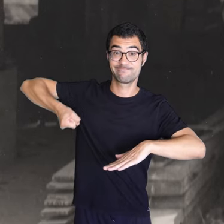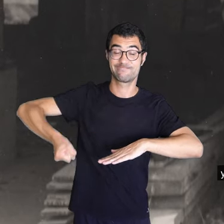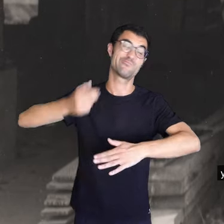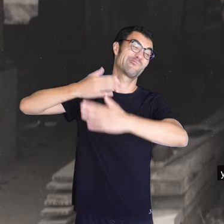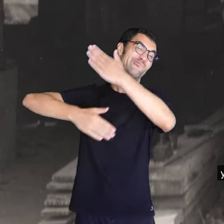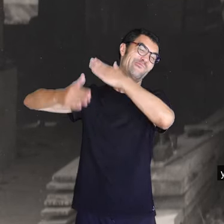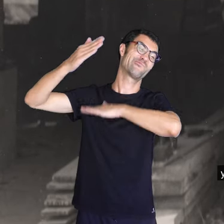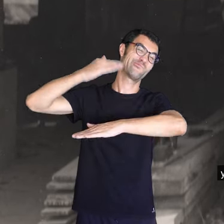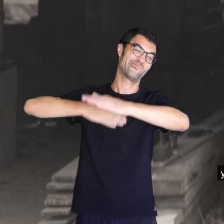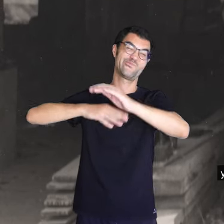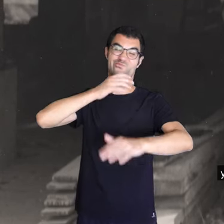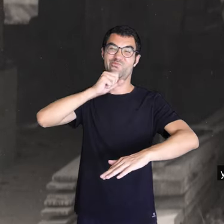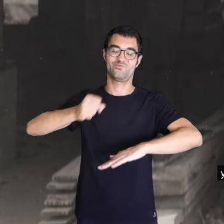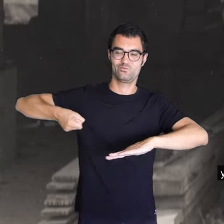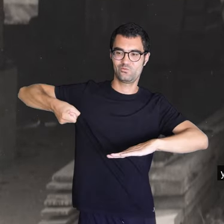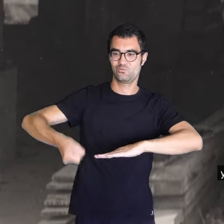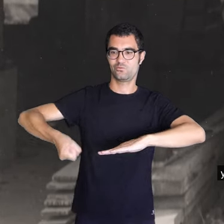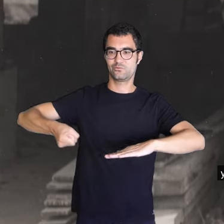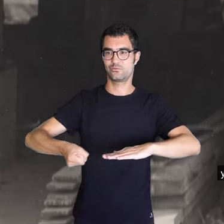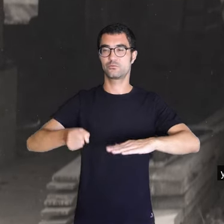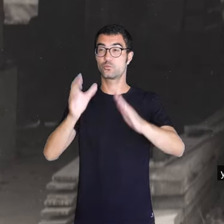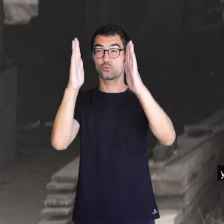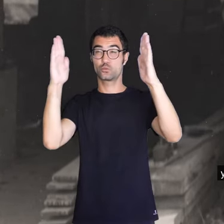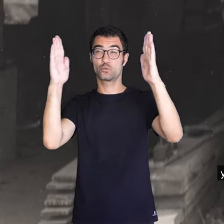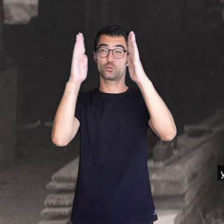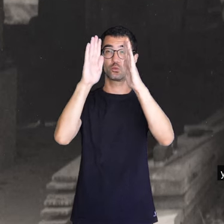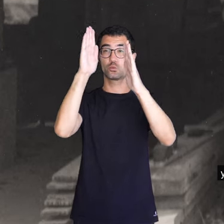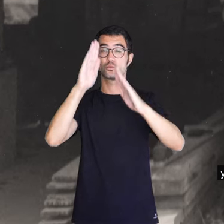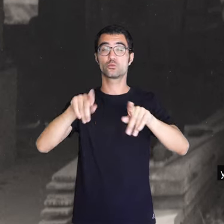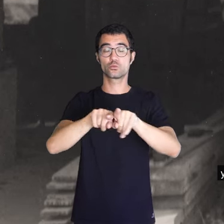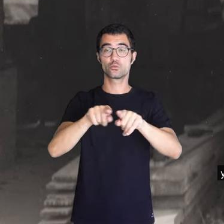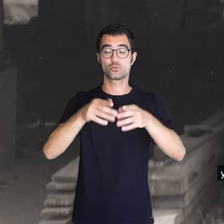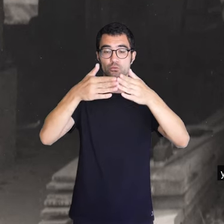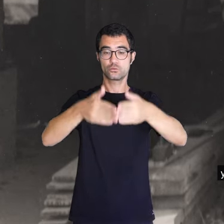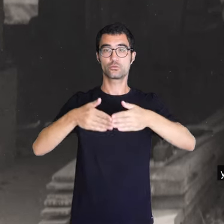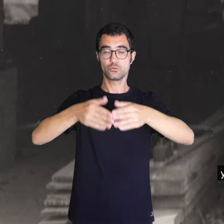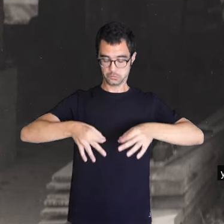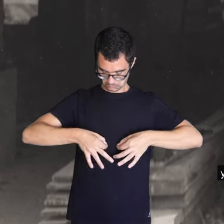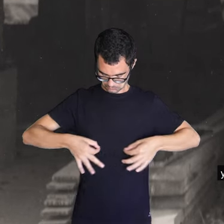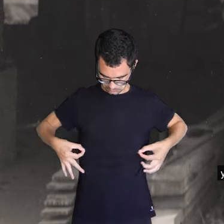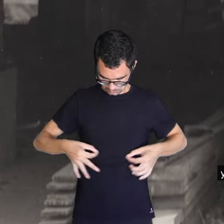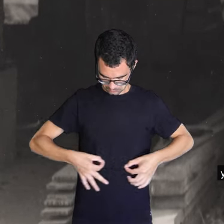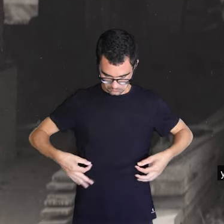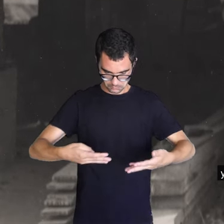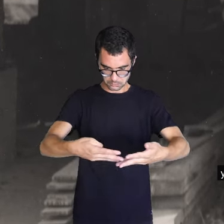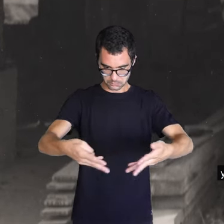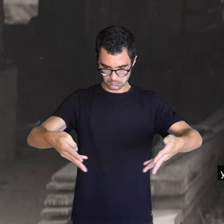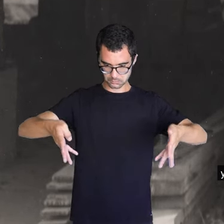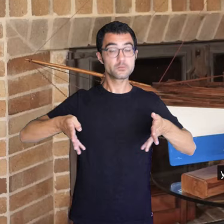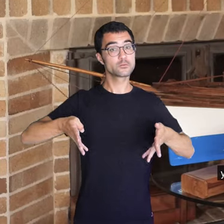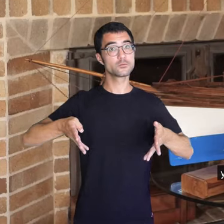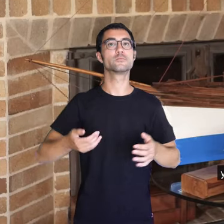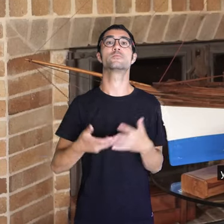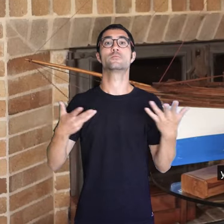serra, anàvem bugint les diferents peces, les costelles dels barcos, les diferents peces que havien de